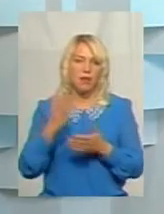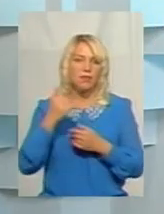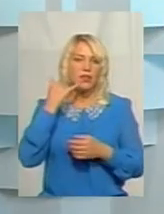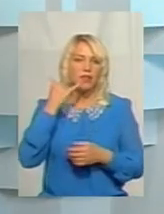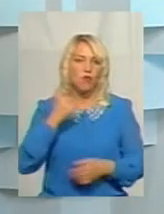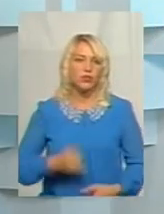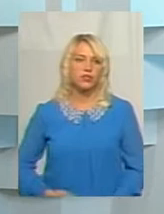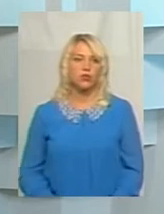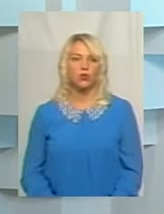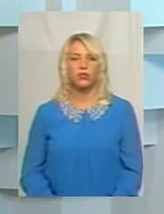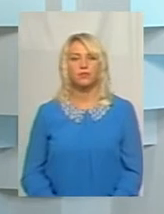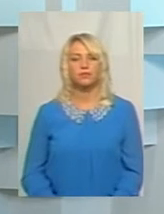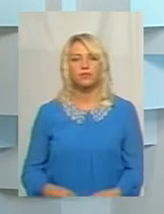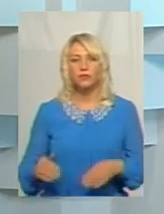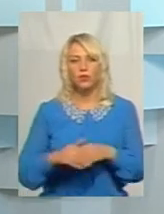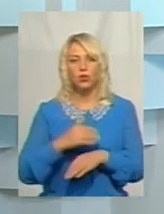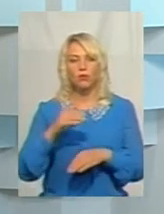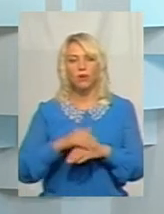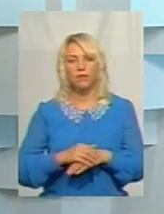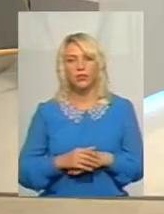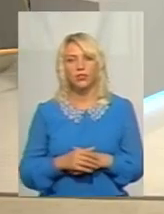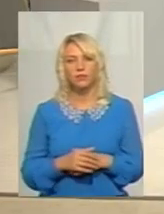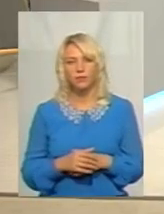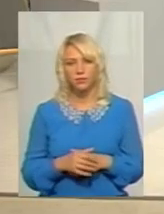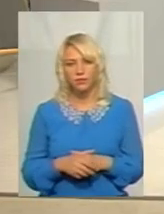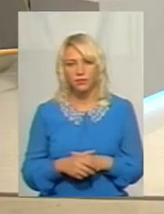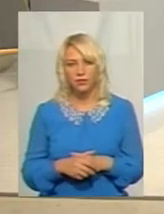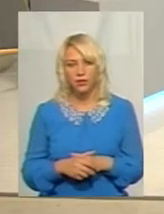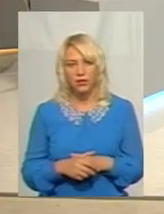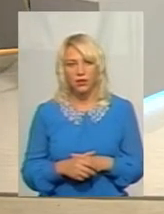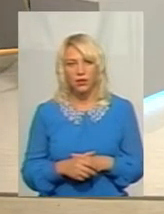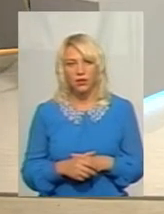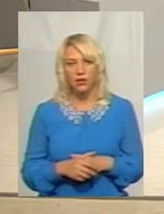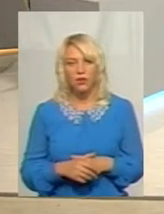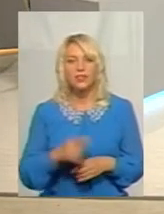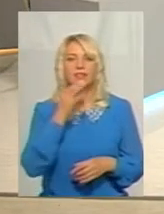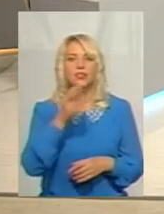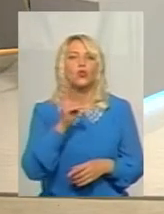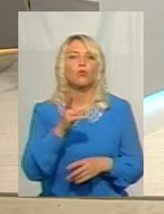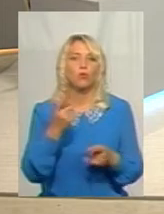дзвінок. Добрий вечір, слухаємо вас. Куди ця медична реформа? Кому вона нужна?